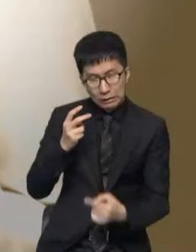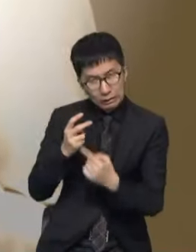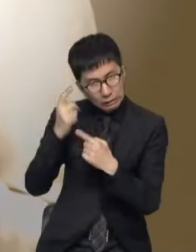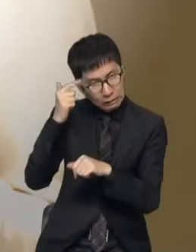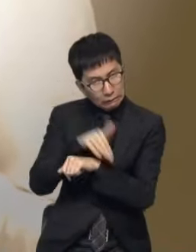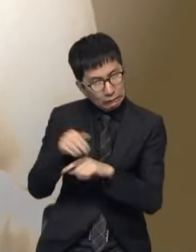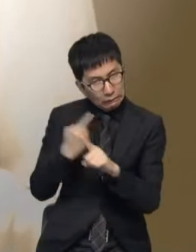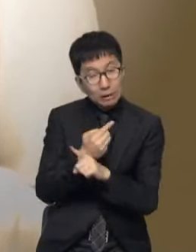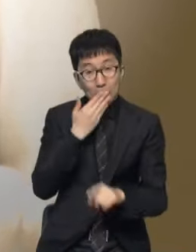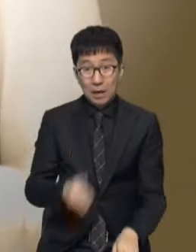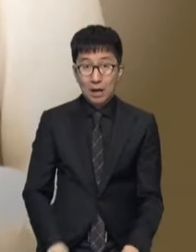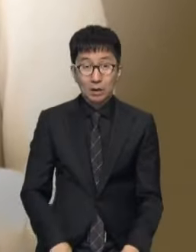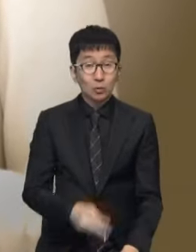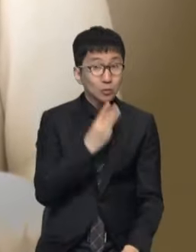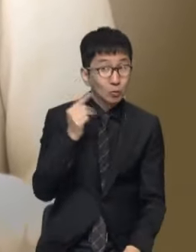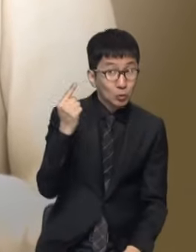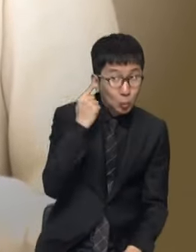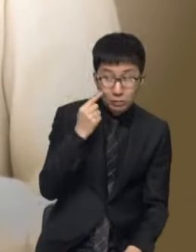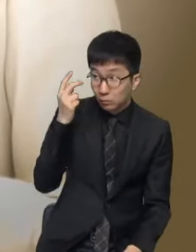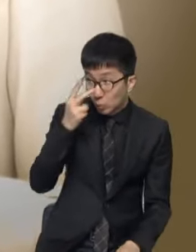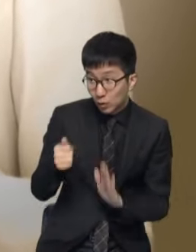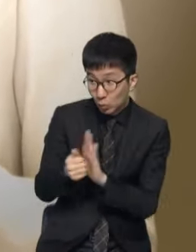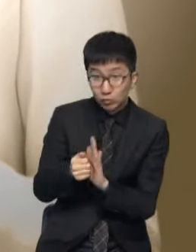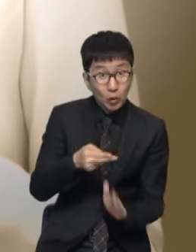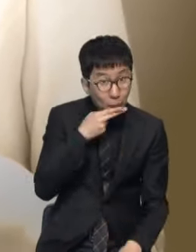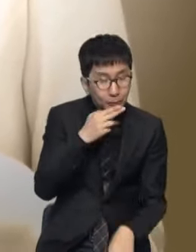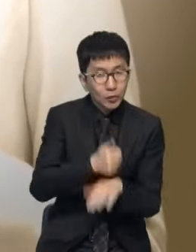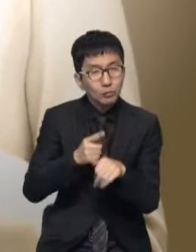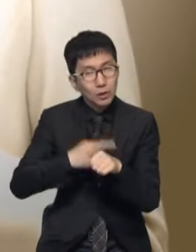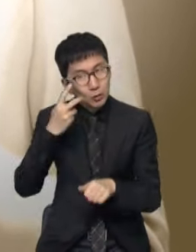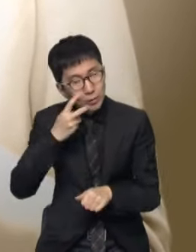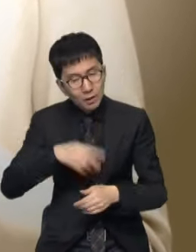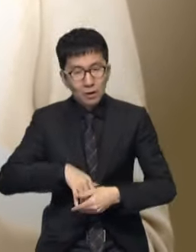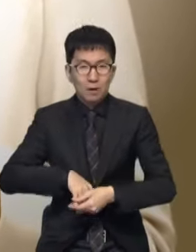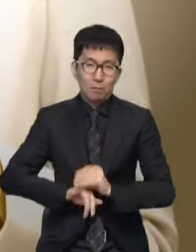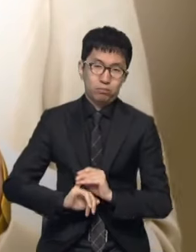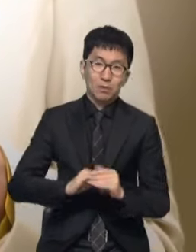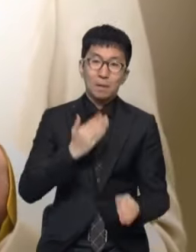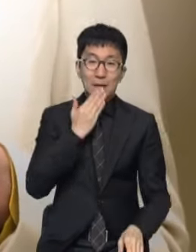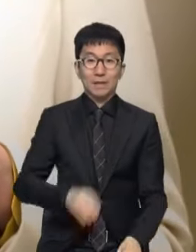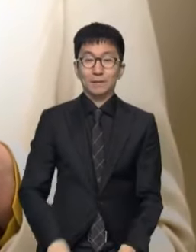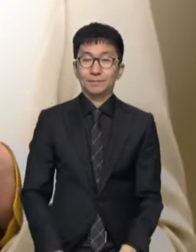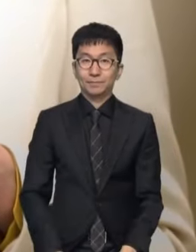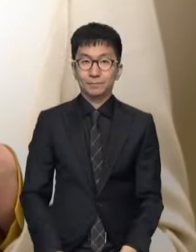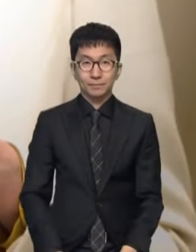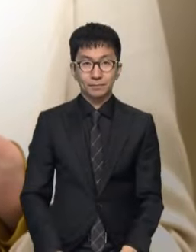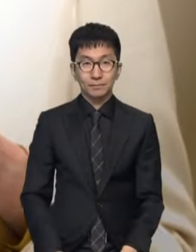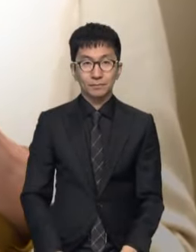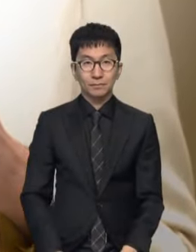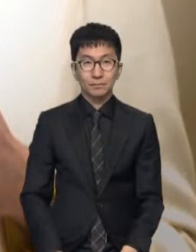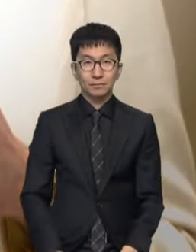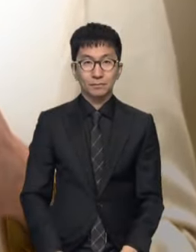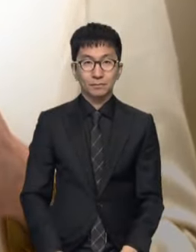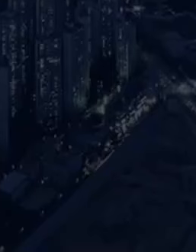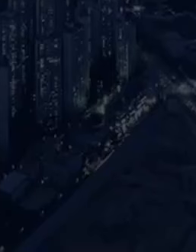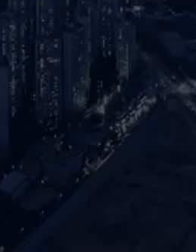서울의 소리 측까지 조사에 협조하지 않을 경우 수사에 차질이 빚어질 거란 관측이 나옵니다. SBS 김상민입니다.